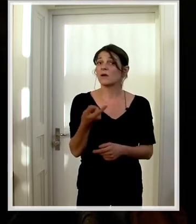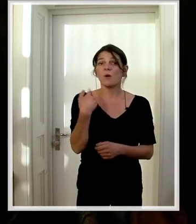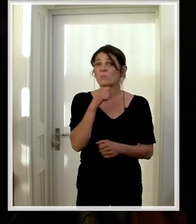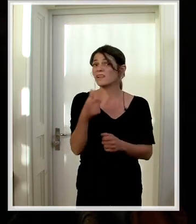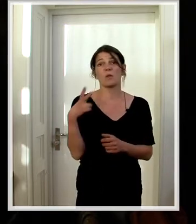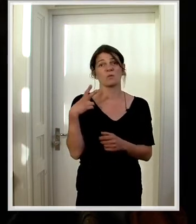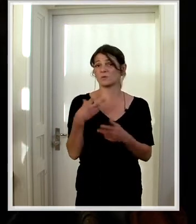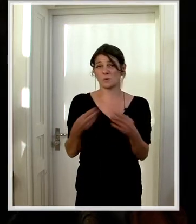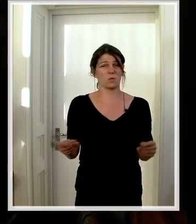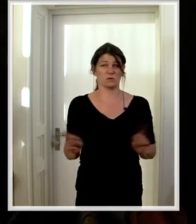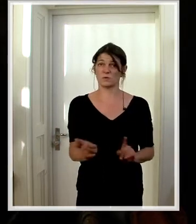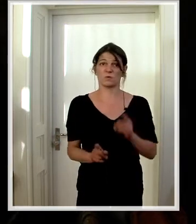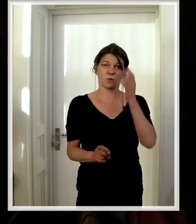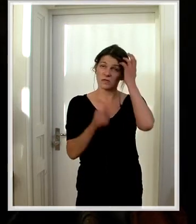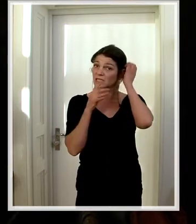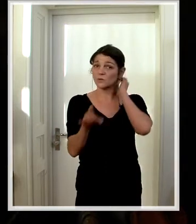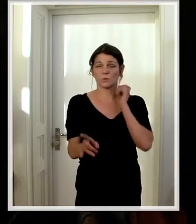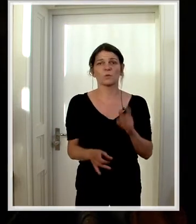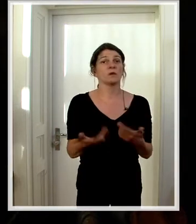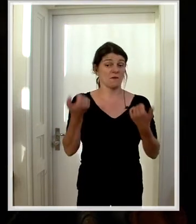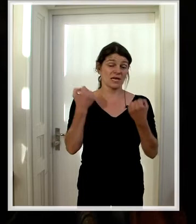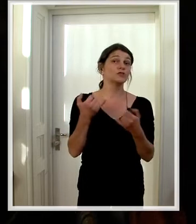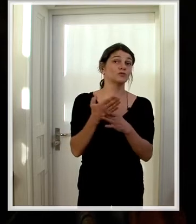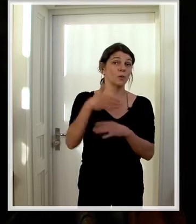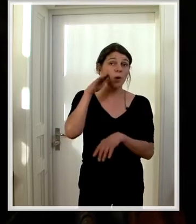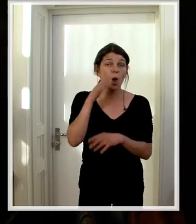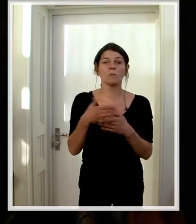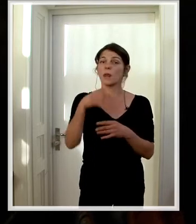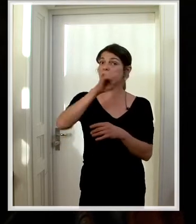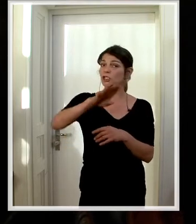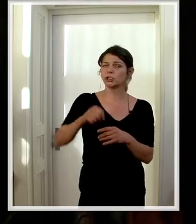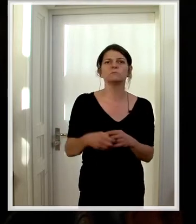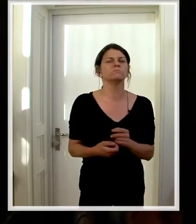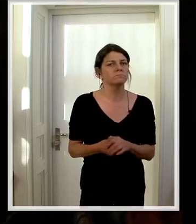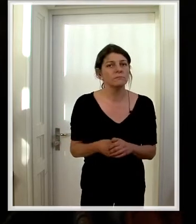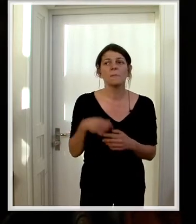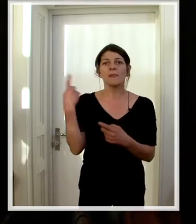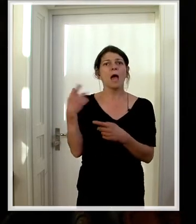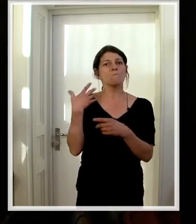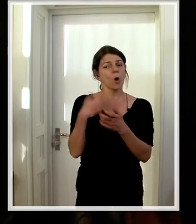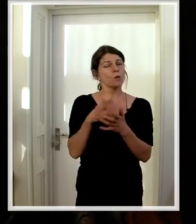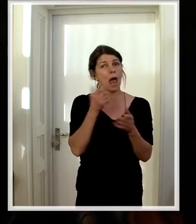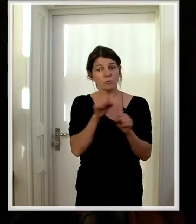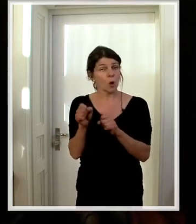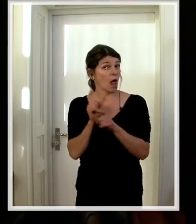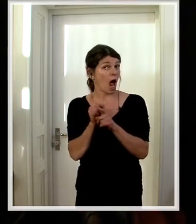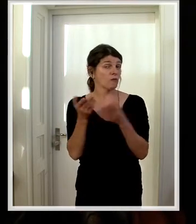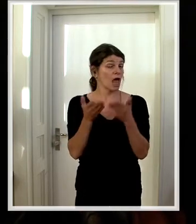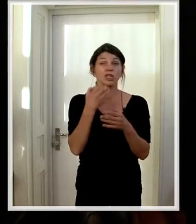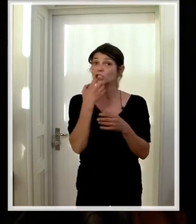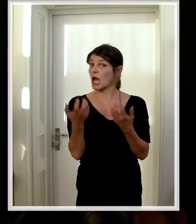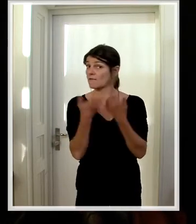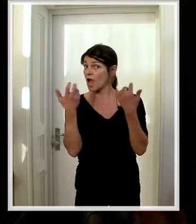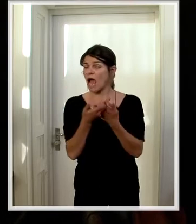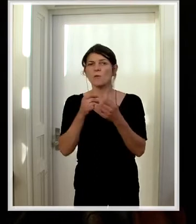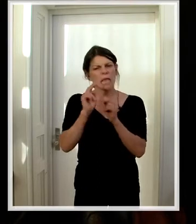Luxuslösungen. Was aber jetzt auch schon mehr gehört haben, ist, dass Ischia noch gerne ein paar Adaptionen hat, dass allenfalls so in Scharnwald noch die eine oder